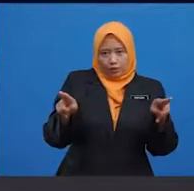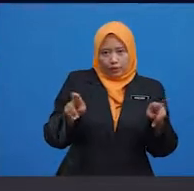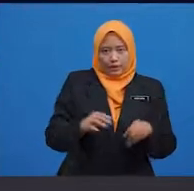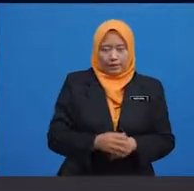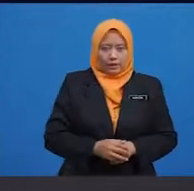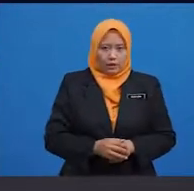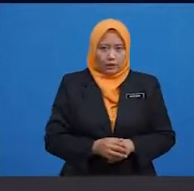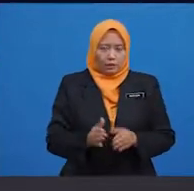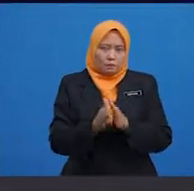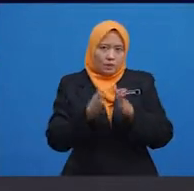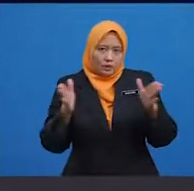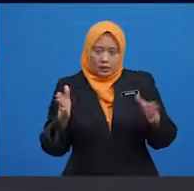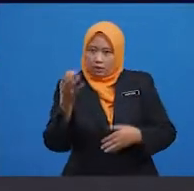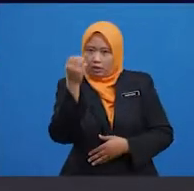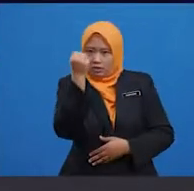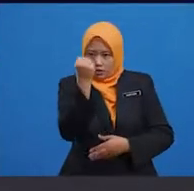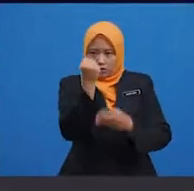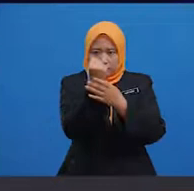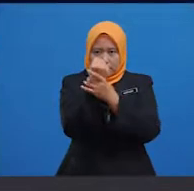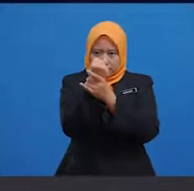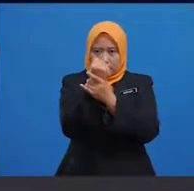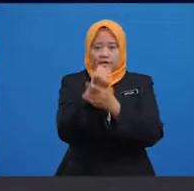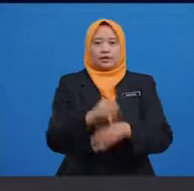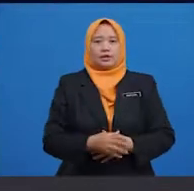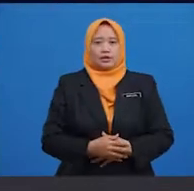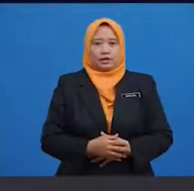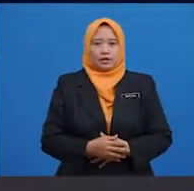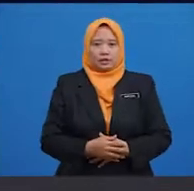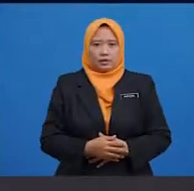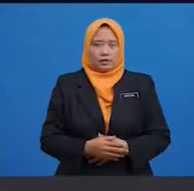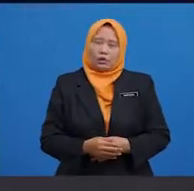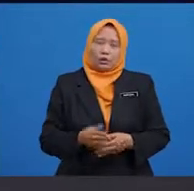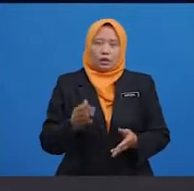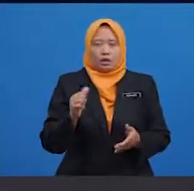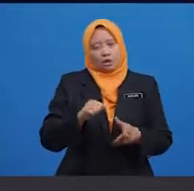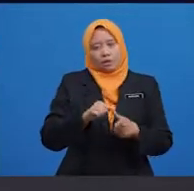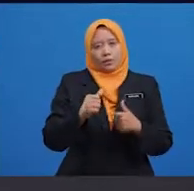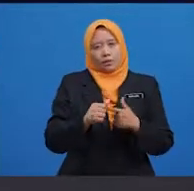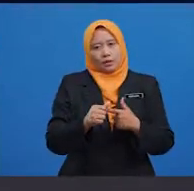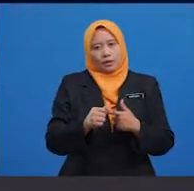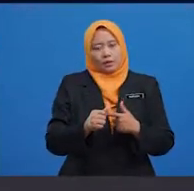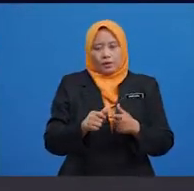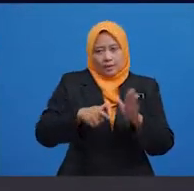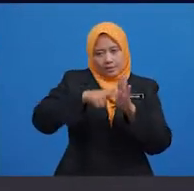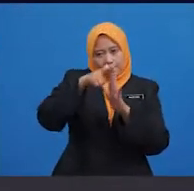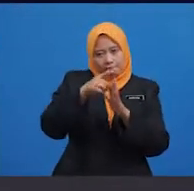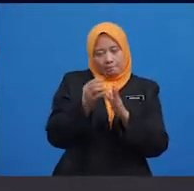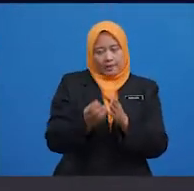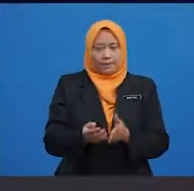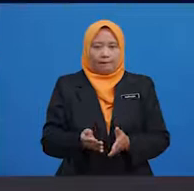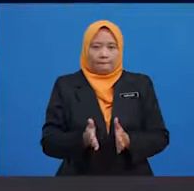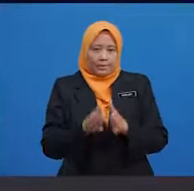sebesar kepalan tangan seseorang atau sedikit lebih besar. Jadi, jika